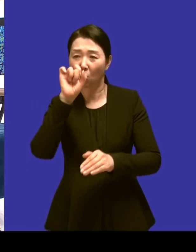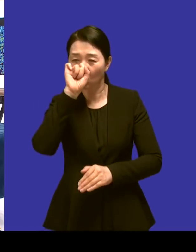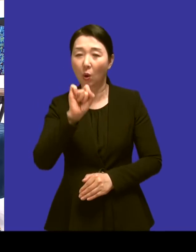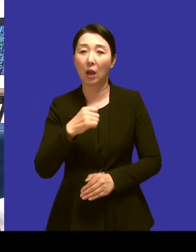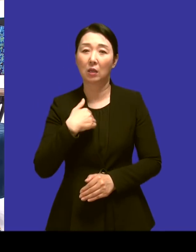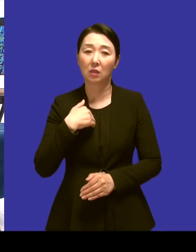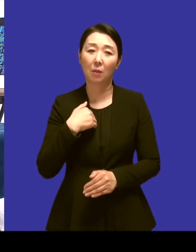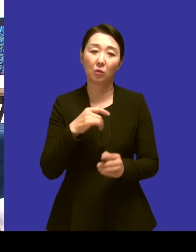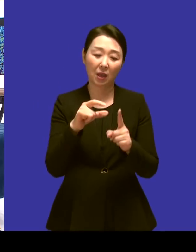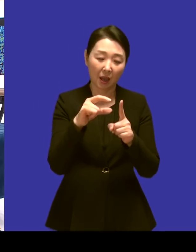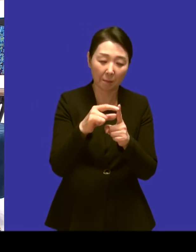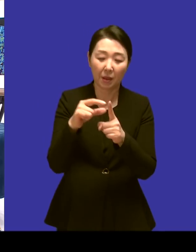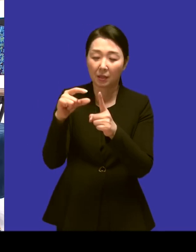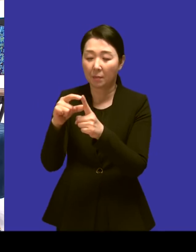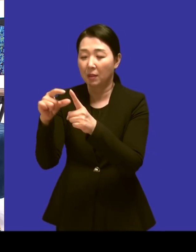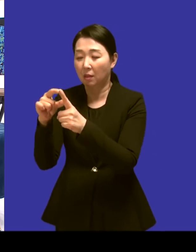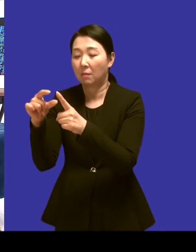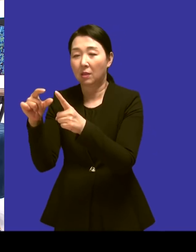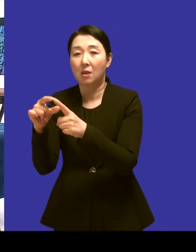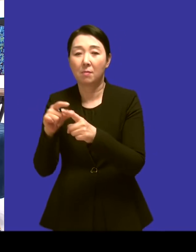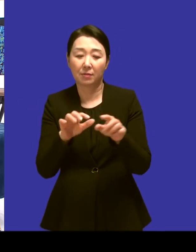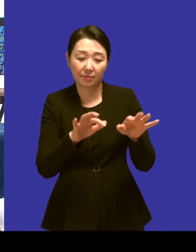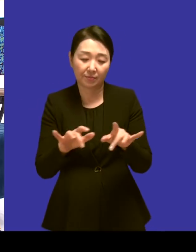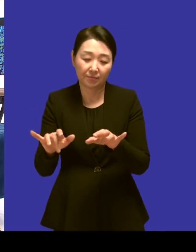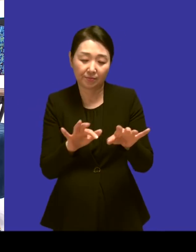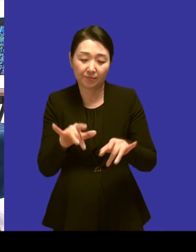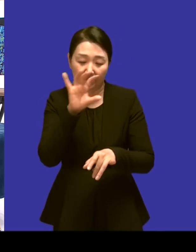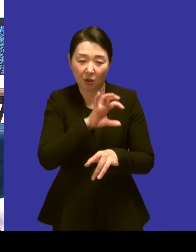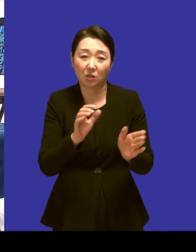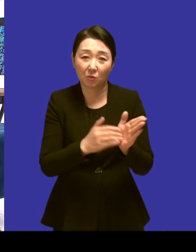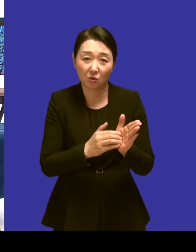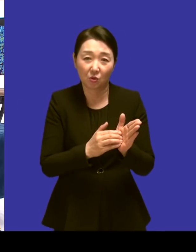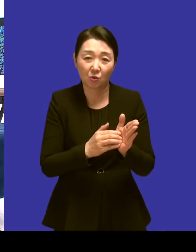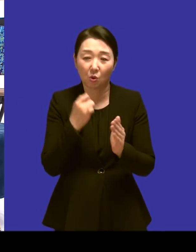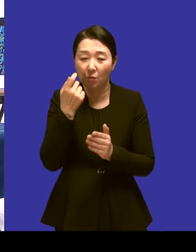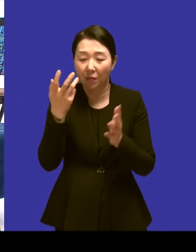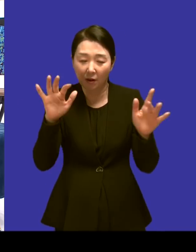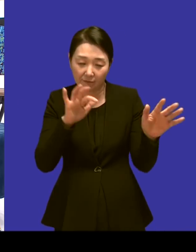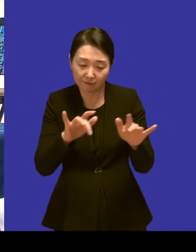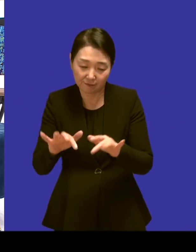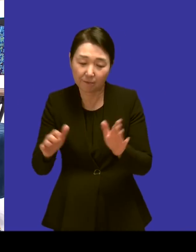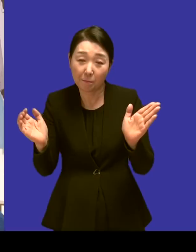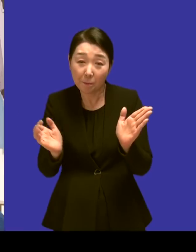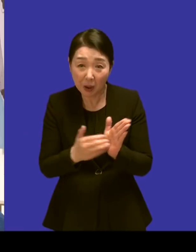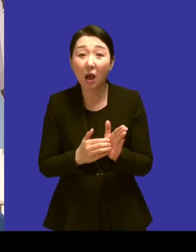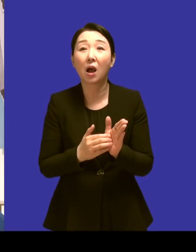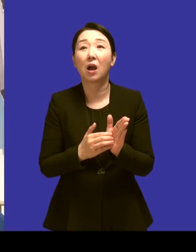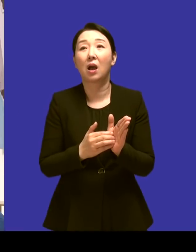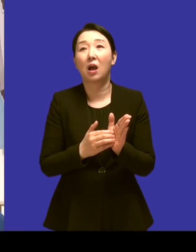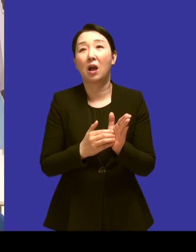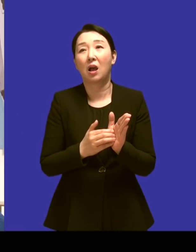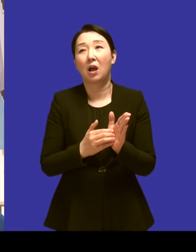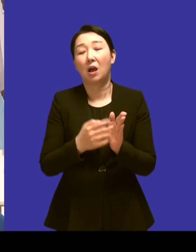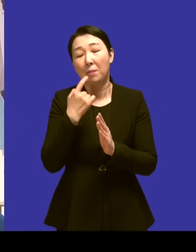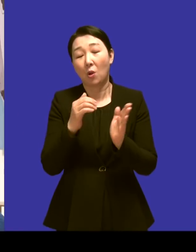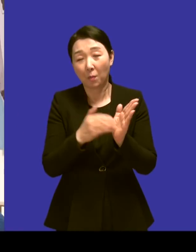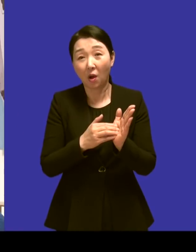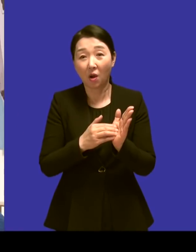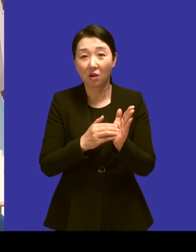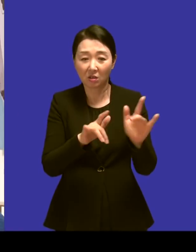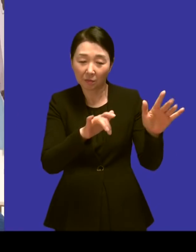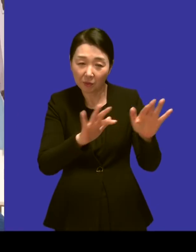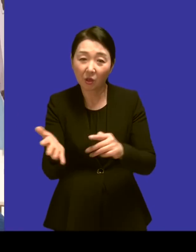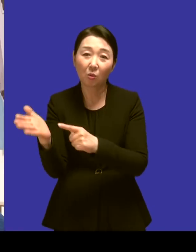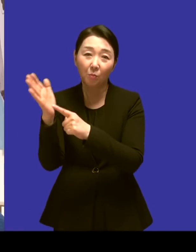마디째 연습하고 이거를 몇 달 동안 하면서 그 곡을 결국 완주할 와. 때까지 연습을 하고 예. 그거를 어디 가서 이제 보여주는